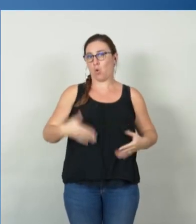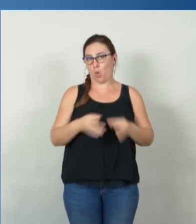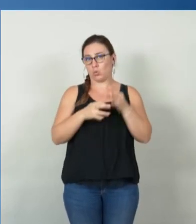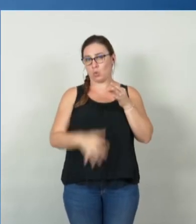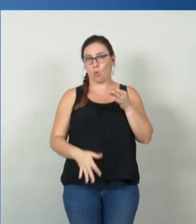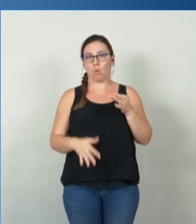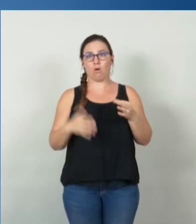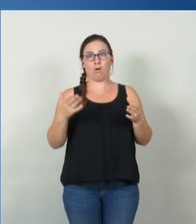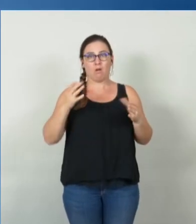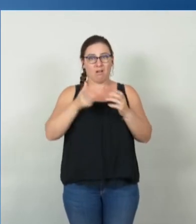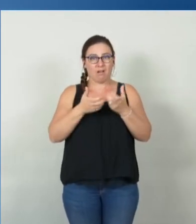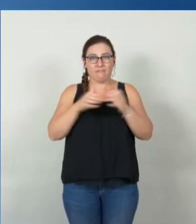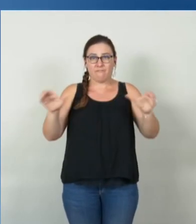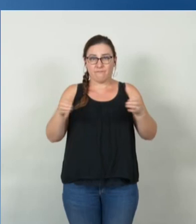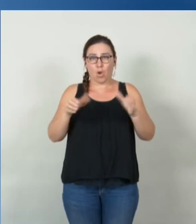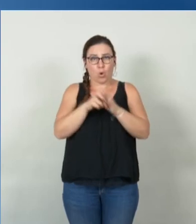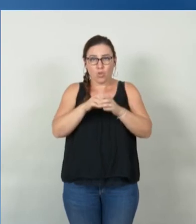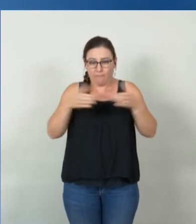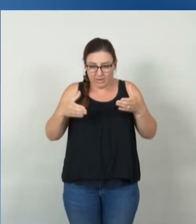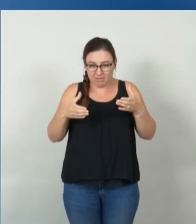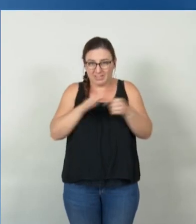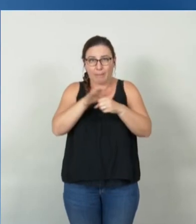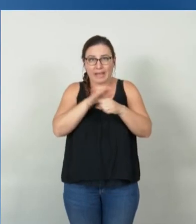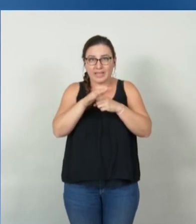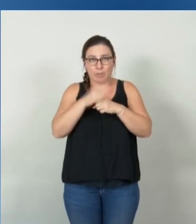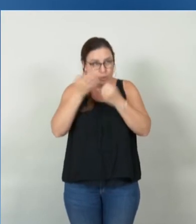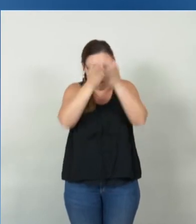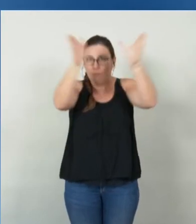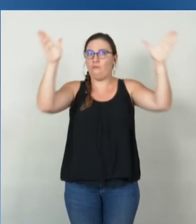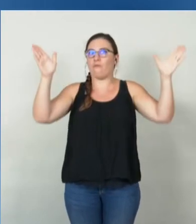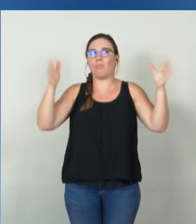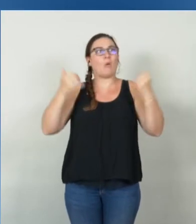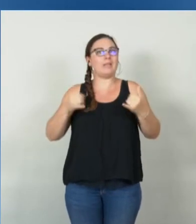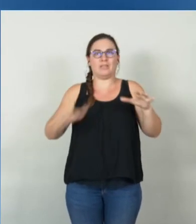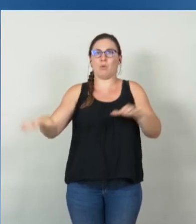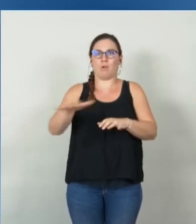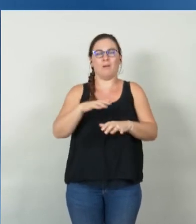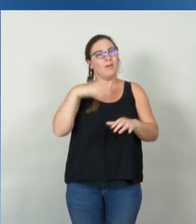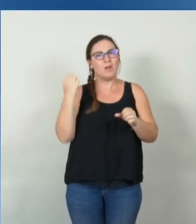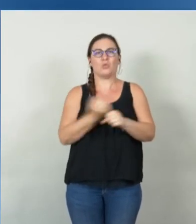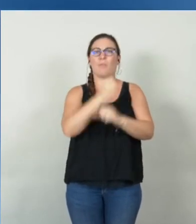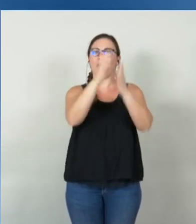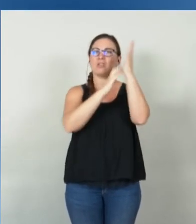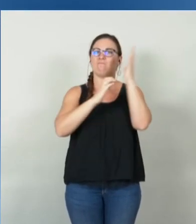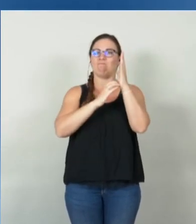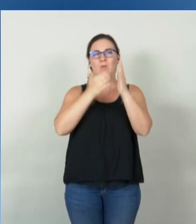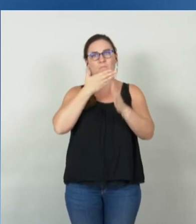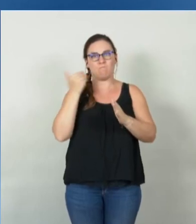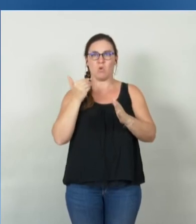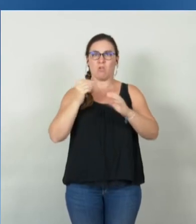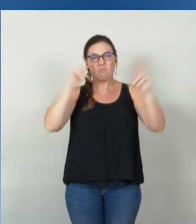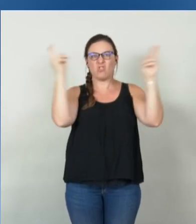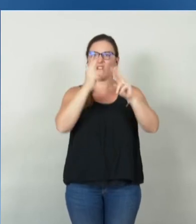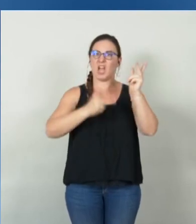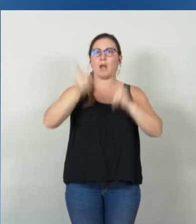celui de notre ville et c'est bien normal sur notre territoire il est dommage que cette délibération ne s'inscrive pas dans une logique un peu plus macro